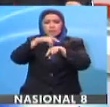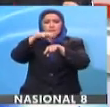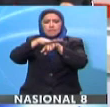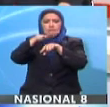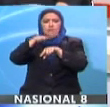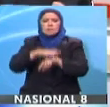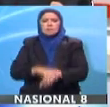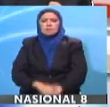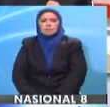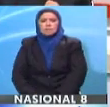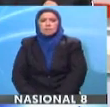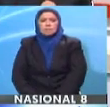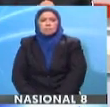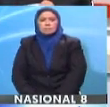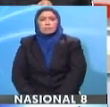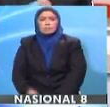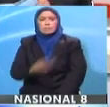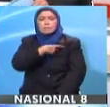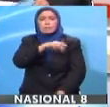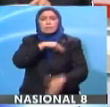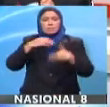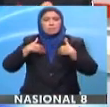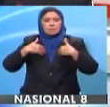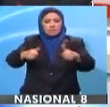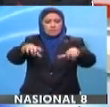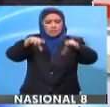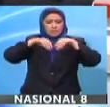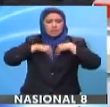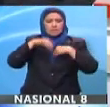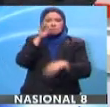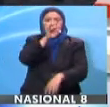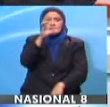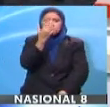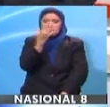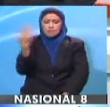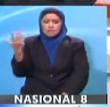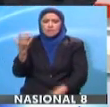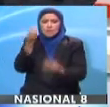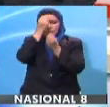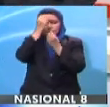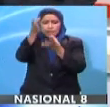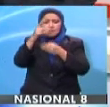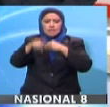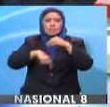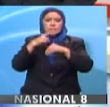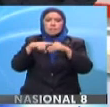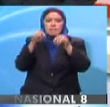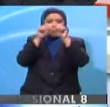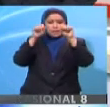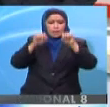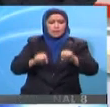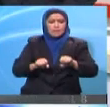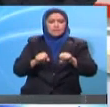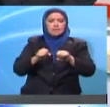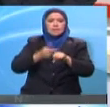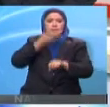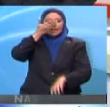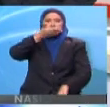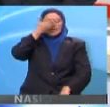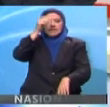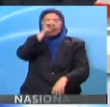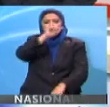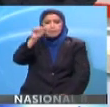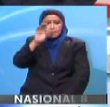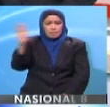Edis Kementerian kesihatan menerima 817 makluman kes disyaki sindrom pernafasan Asia Barat ov di seluruh